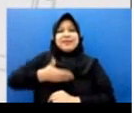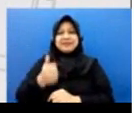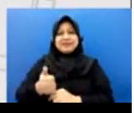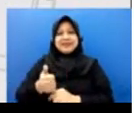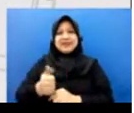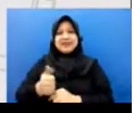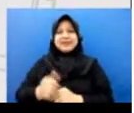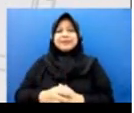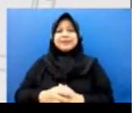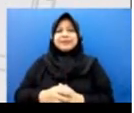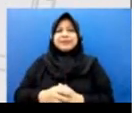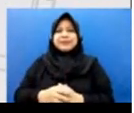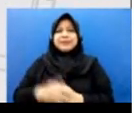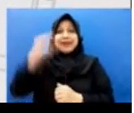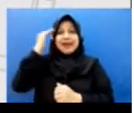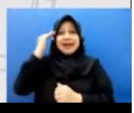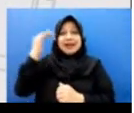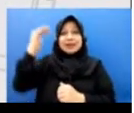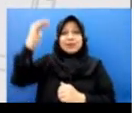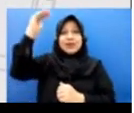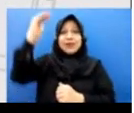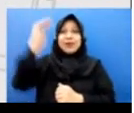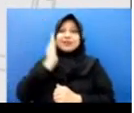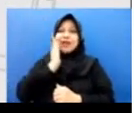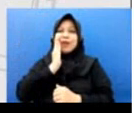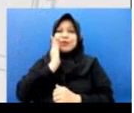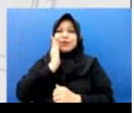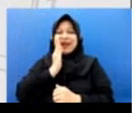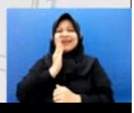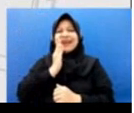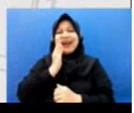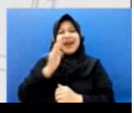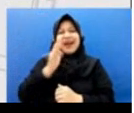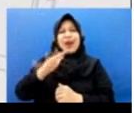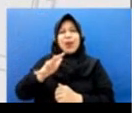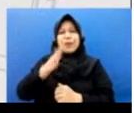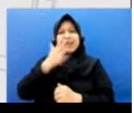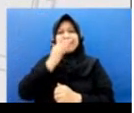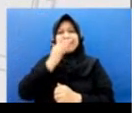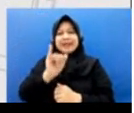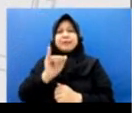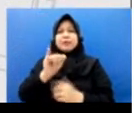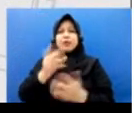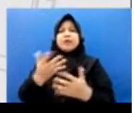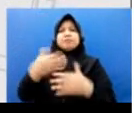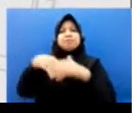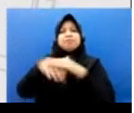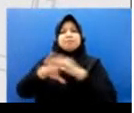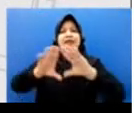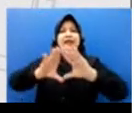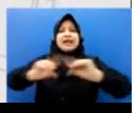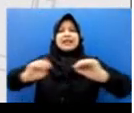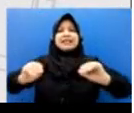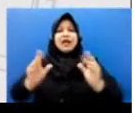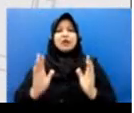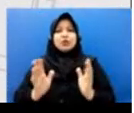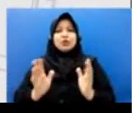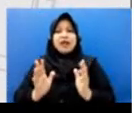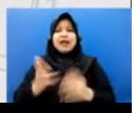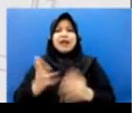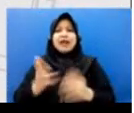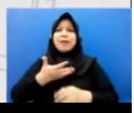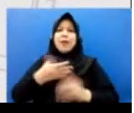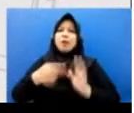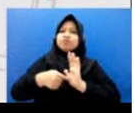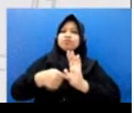Dewasa muda juga lumayan mirip. Mereka sudah masuk ke dunia kerja dan mereka sangat ingin tampil kompeten dibanding